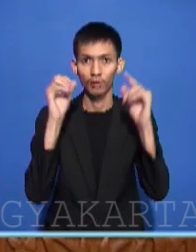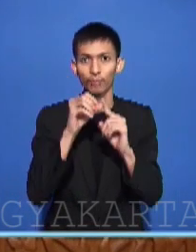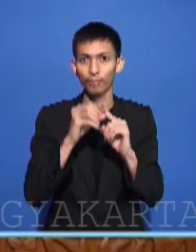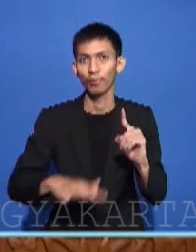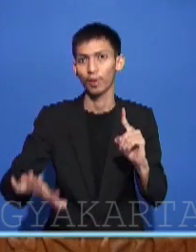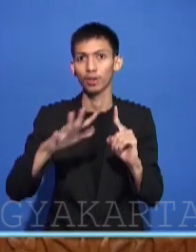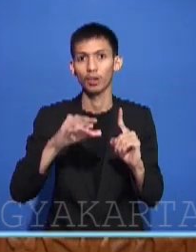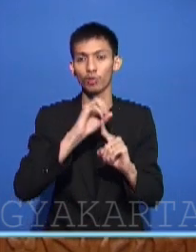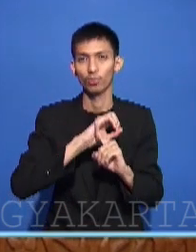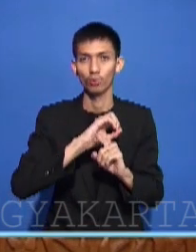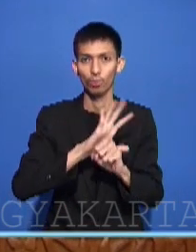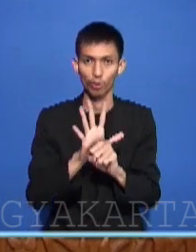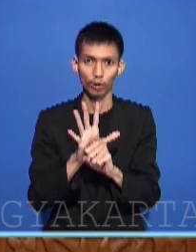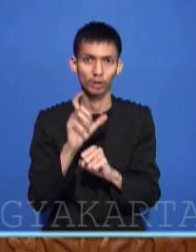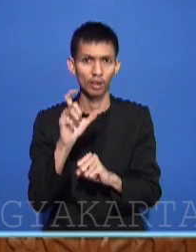Progo